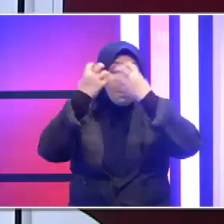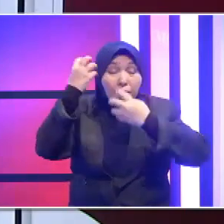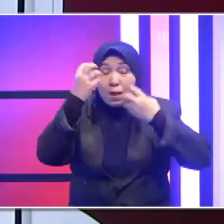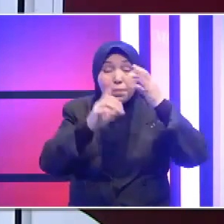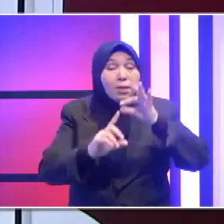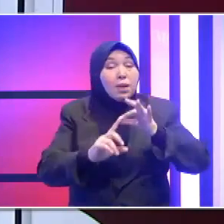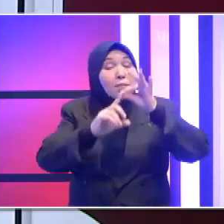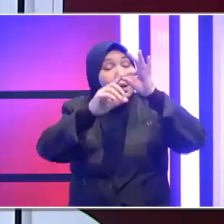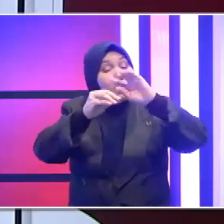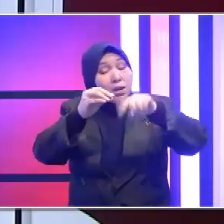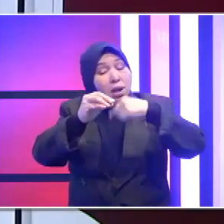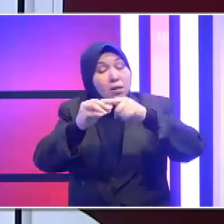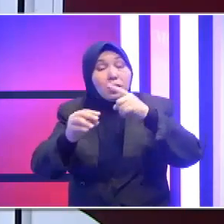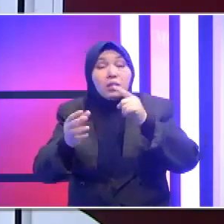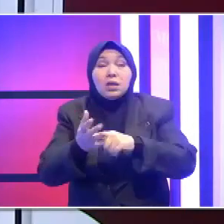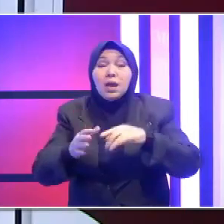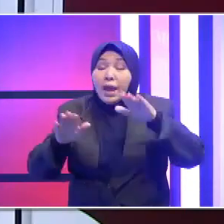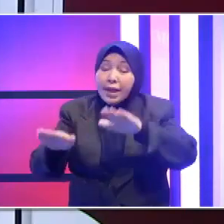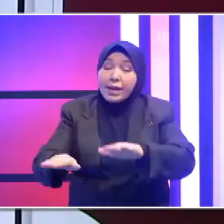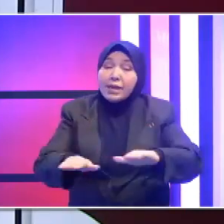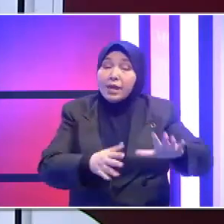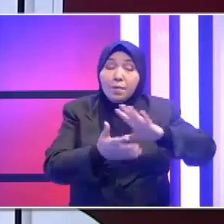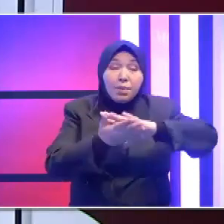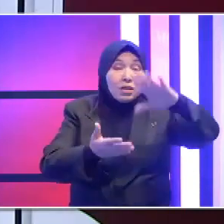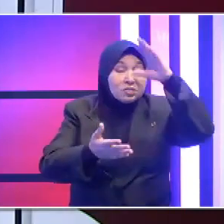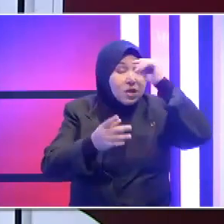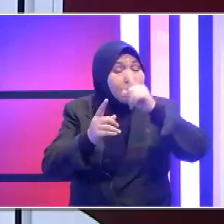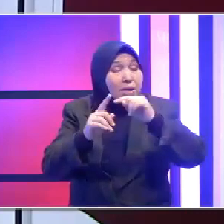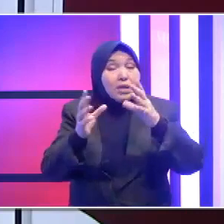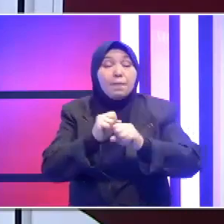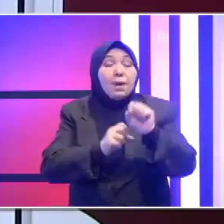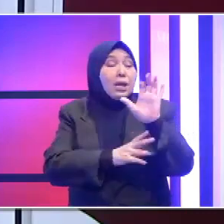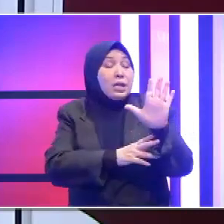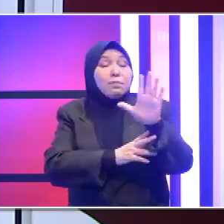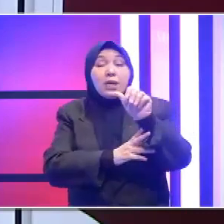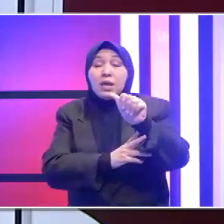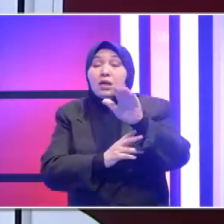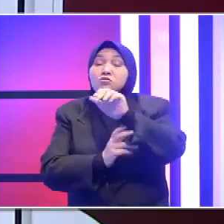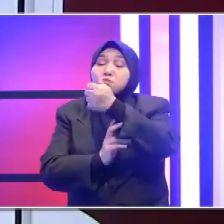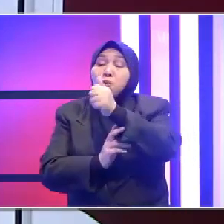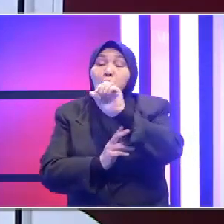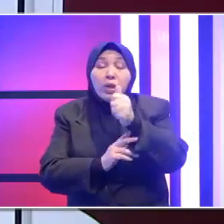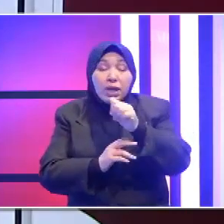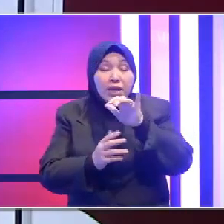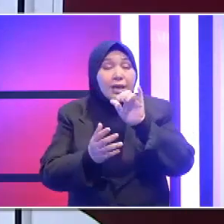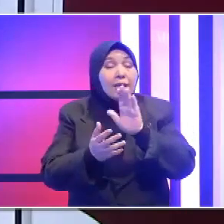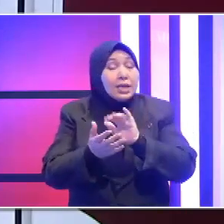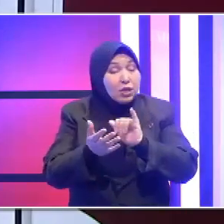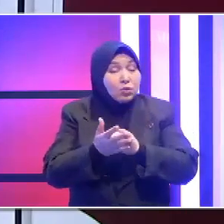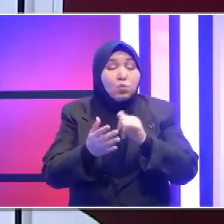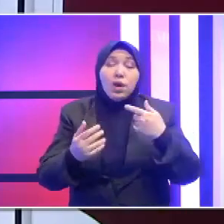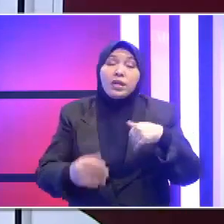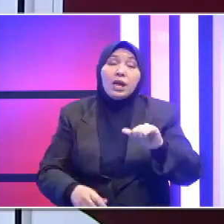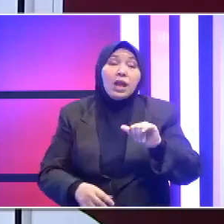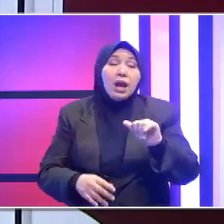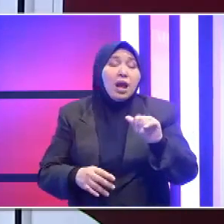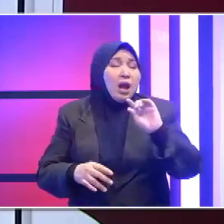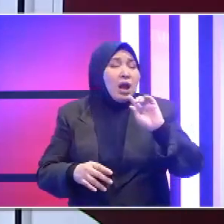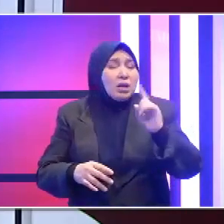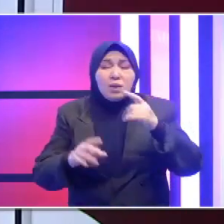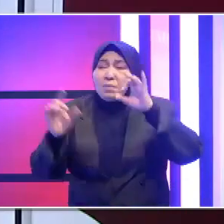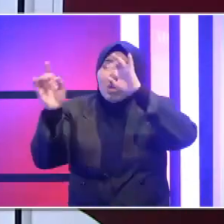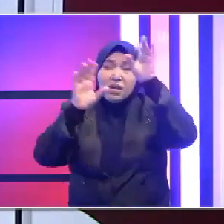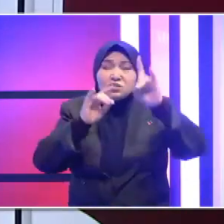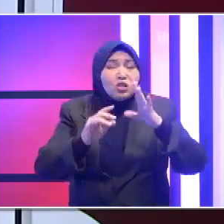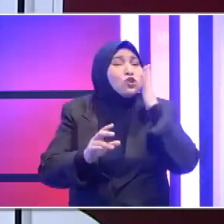mengutamakan perkara ini adek-adek yang belajar Bil dapat di Mei 10 itu adalah macam itu adalah zina itu ada punya saya